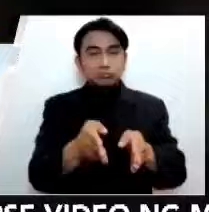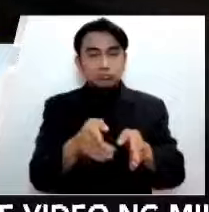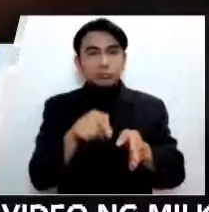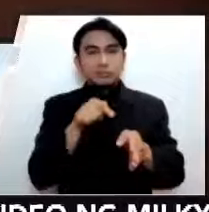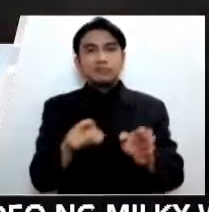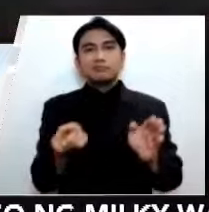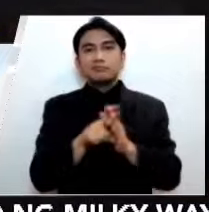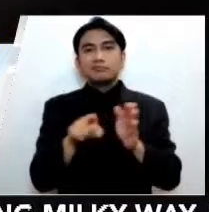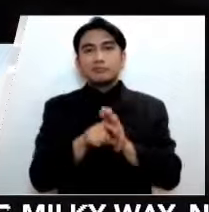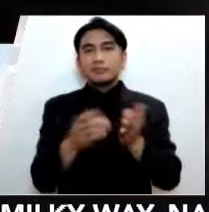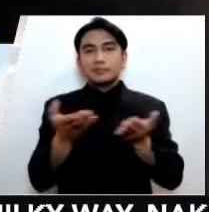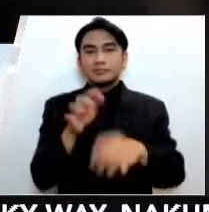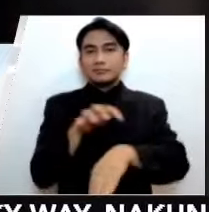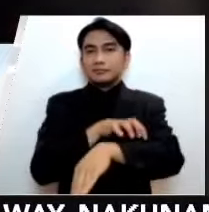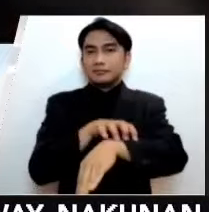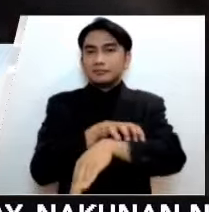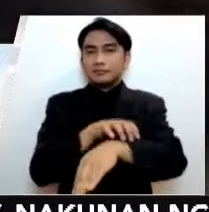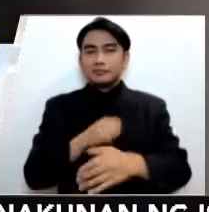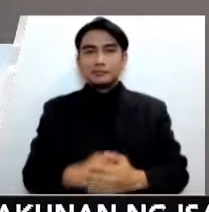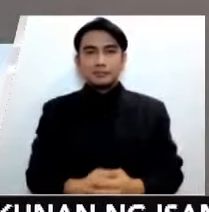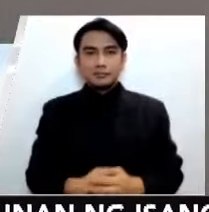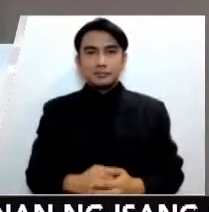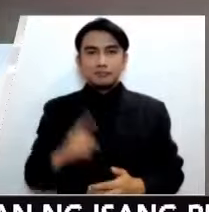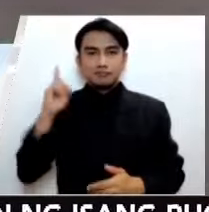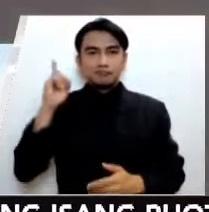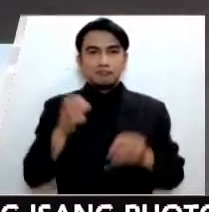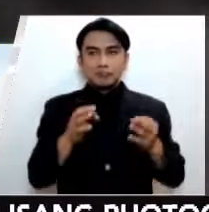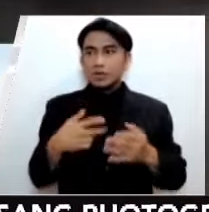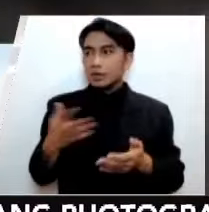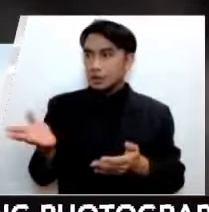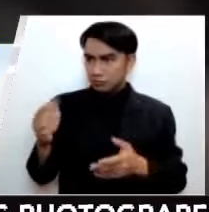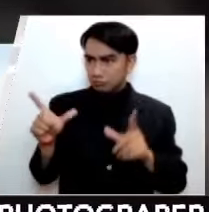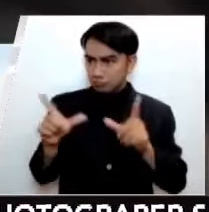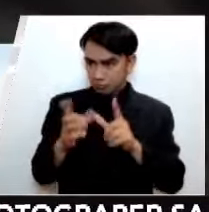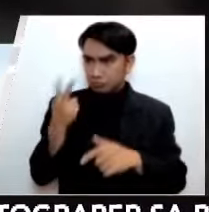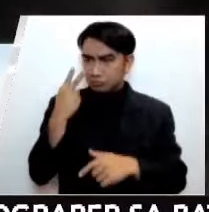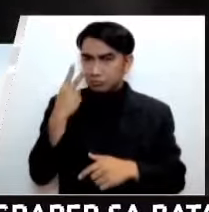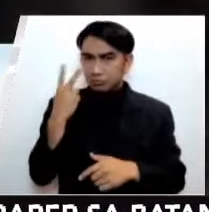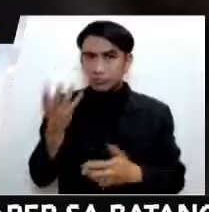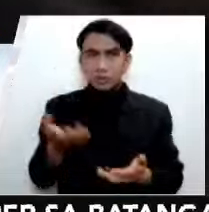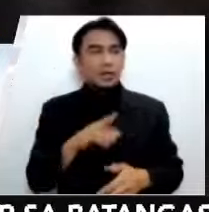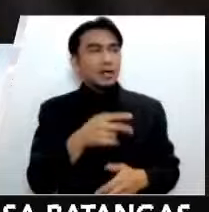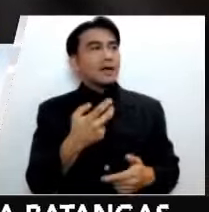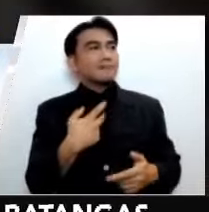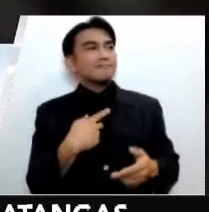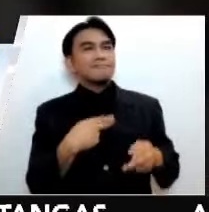City. Yung driver's license niyo po, ma'am. Pamangkin ako ni Major General.